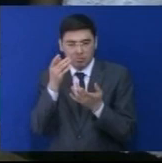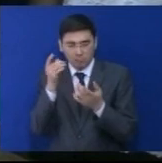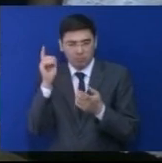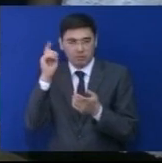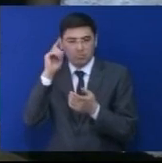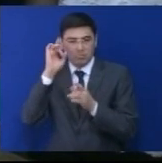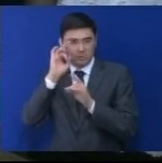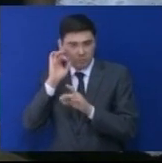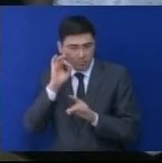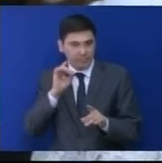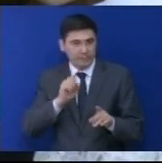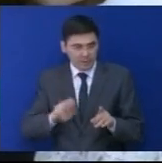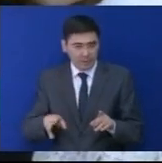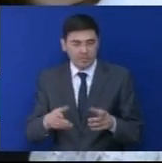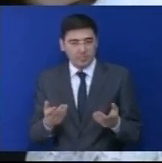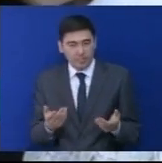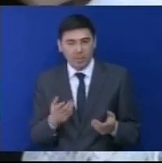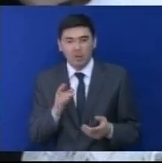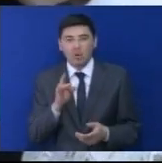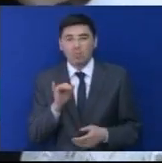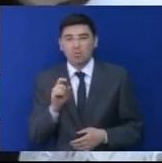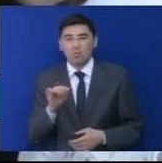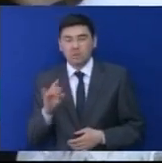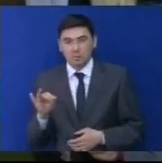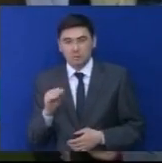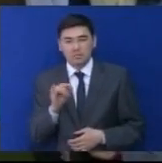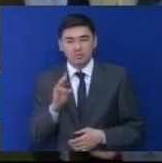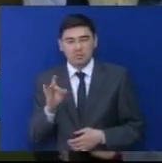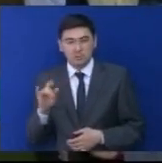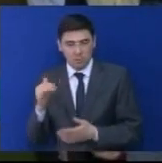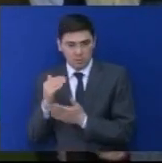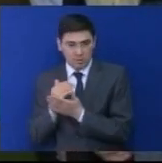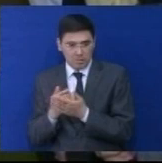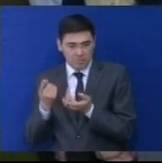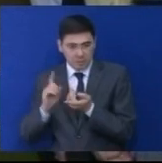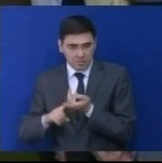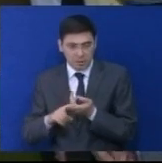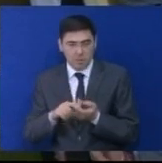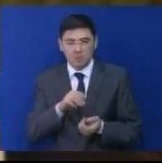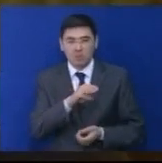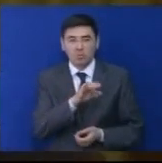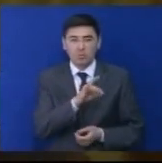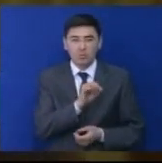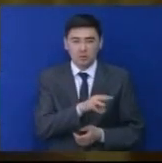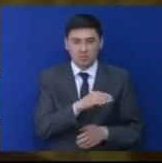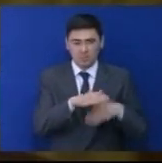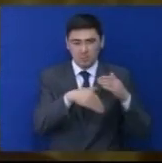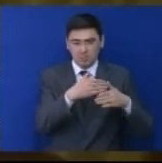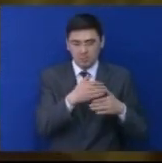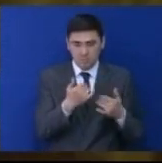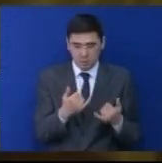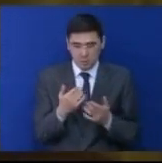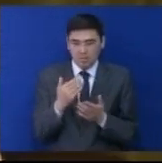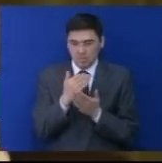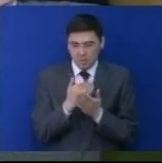программе первого президента Рухани Жангру реализуется ряд проектов, направленных на развитие внутреннего туризма. В рамках программы были